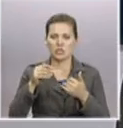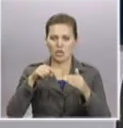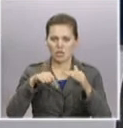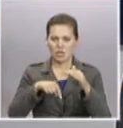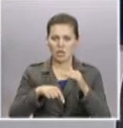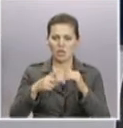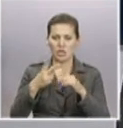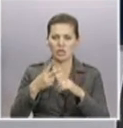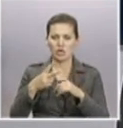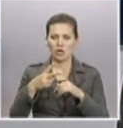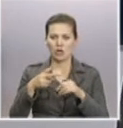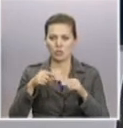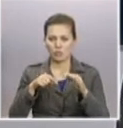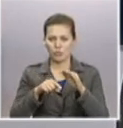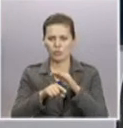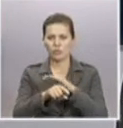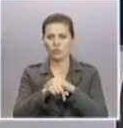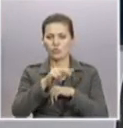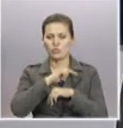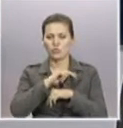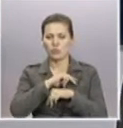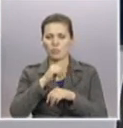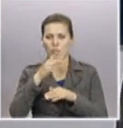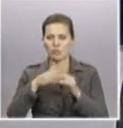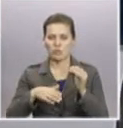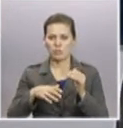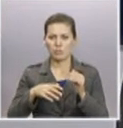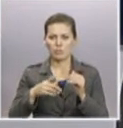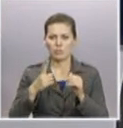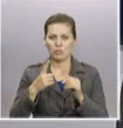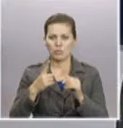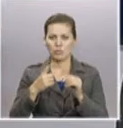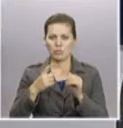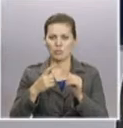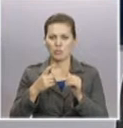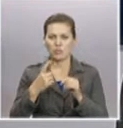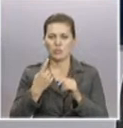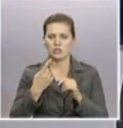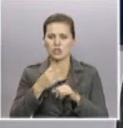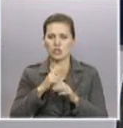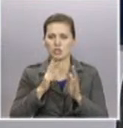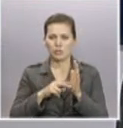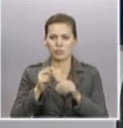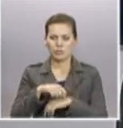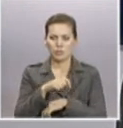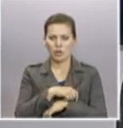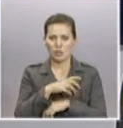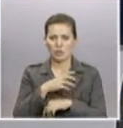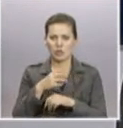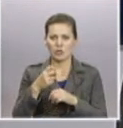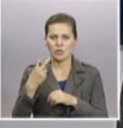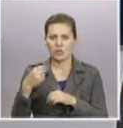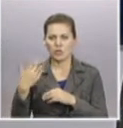2 туннельде де ұңғыма жұмыстары басталып кетті. Бір жағымен біз қазір 80 метрдей өтсек, екінші жағымен 30